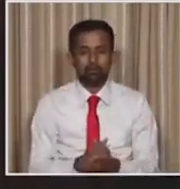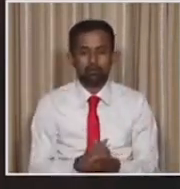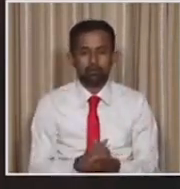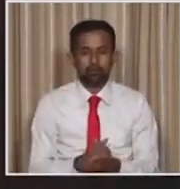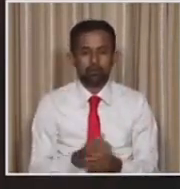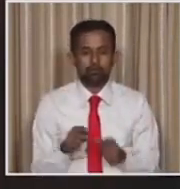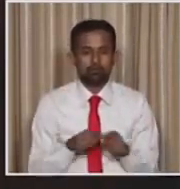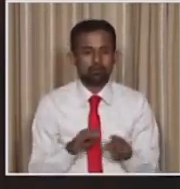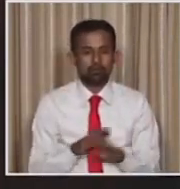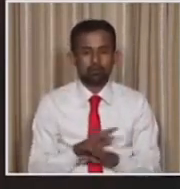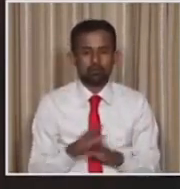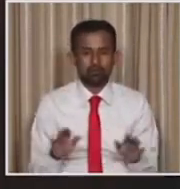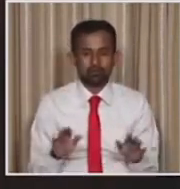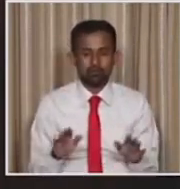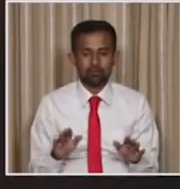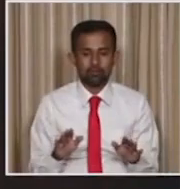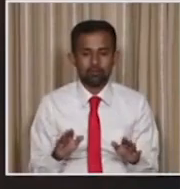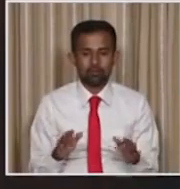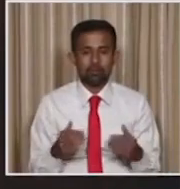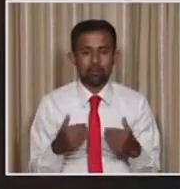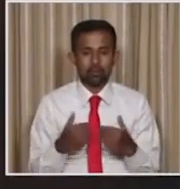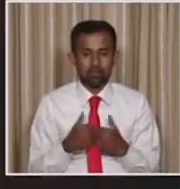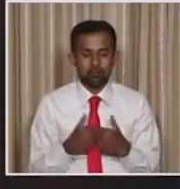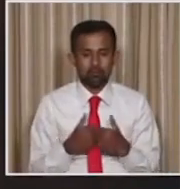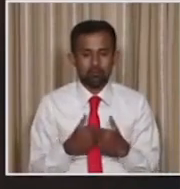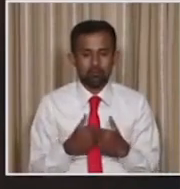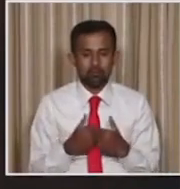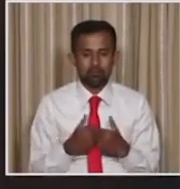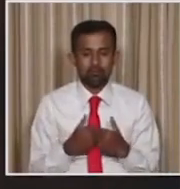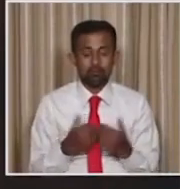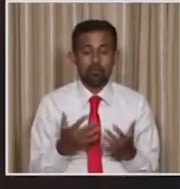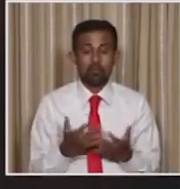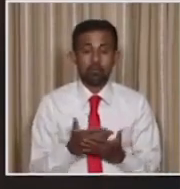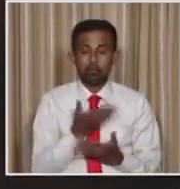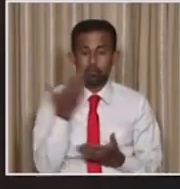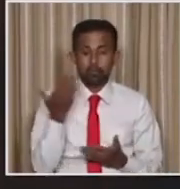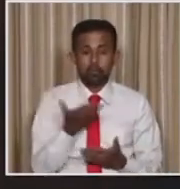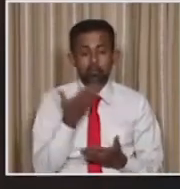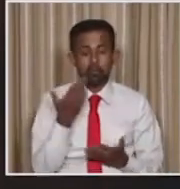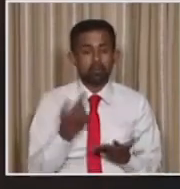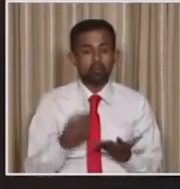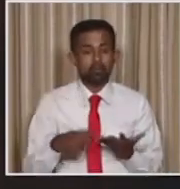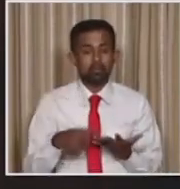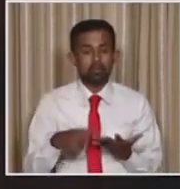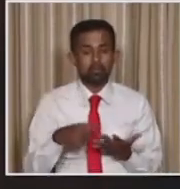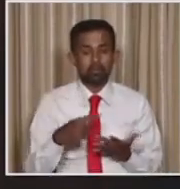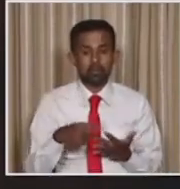ඒ විතරක් නෙමෙයි අපි පුළුවන් තරම් දේවල්